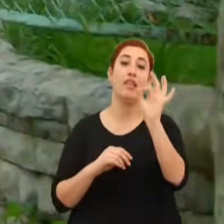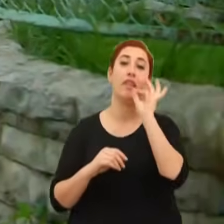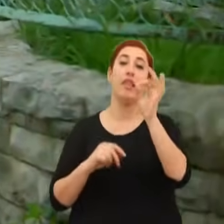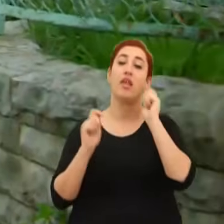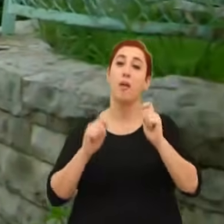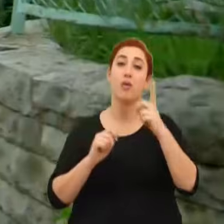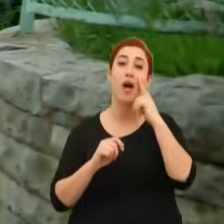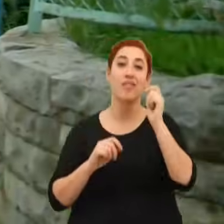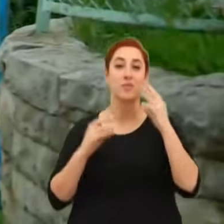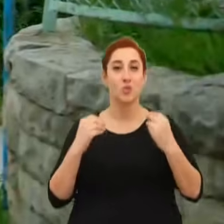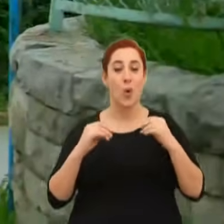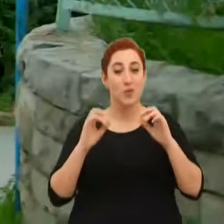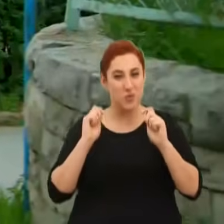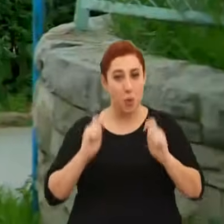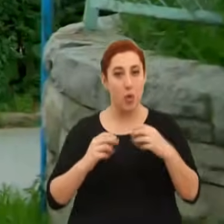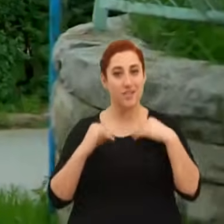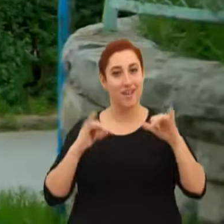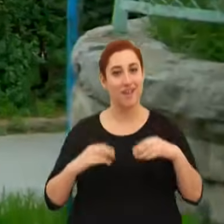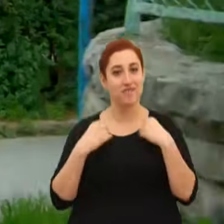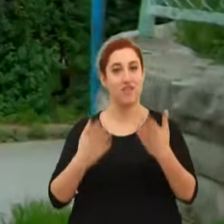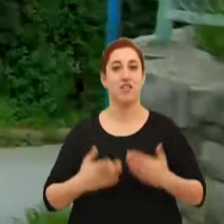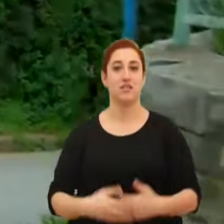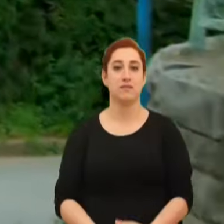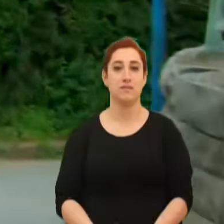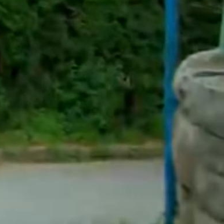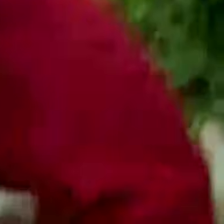körükle gidiyorsunuz. Adamı zaten zor sakinleştiriyorum.